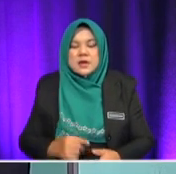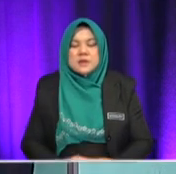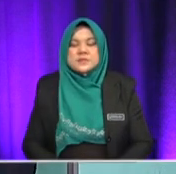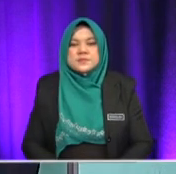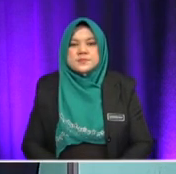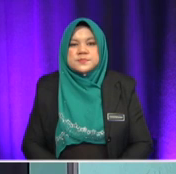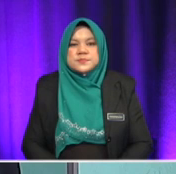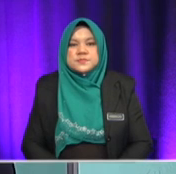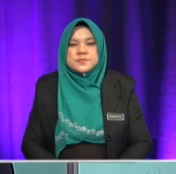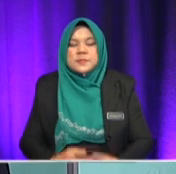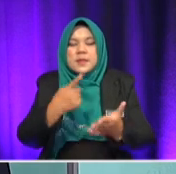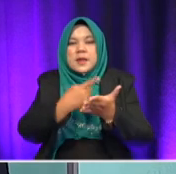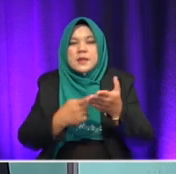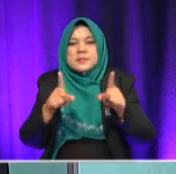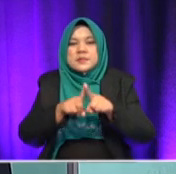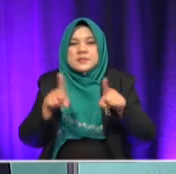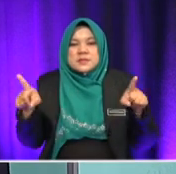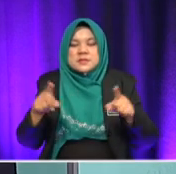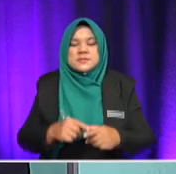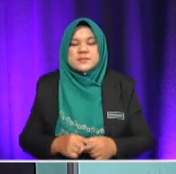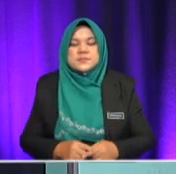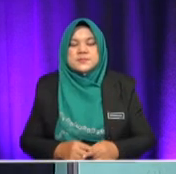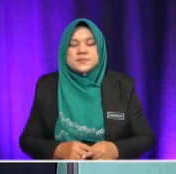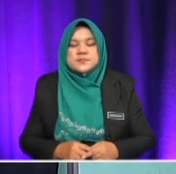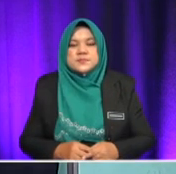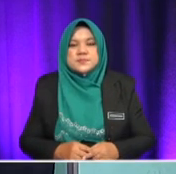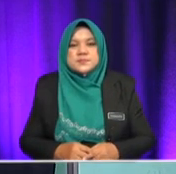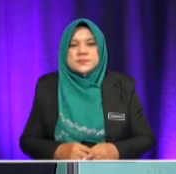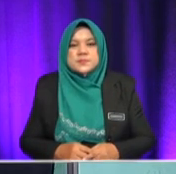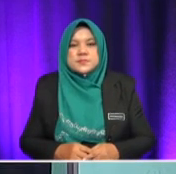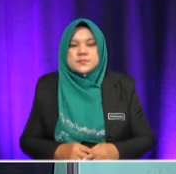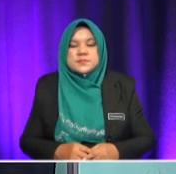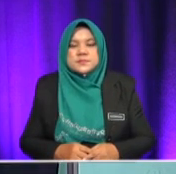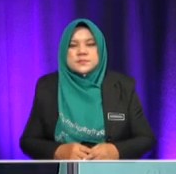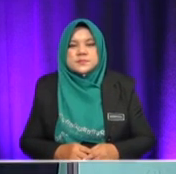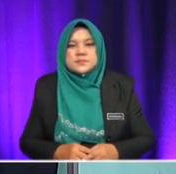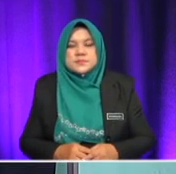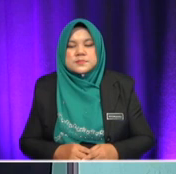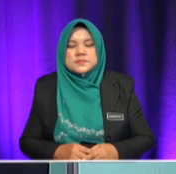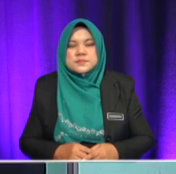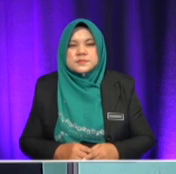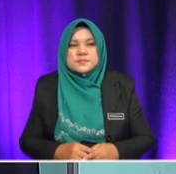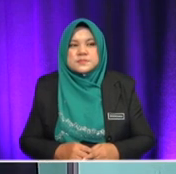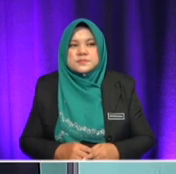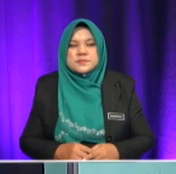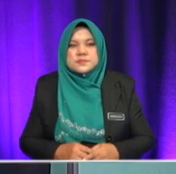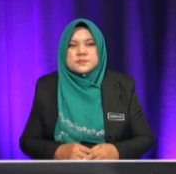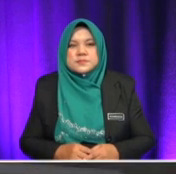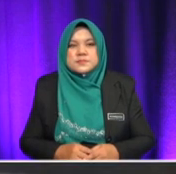di antara fakir dengan misi apa besok miskin Apa itu miskin Apa itu Fakir Farah